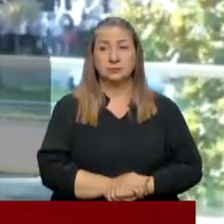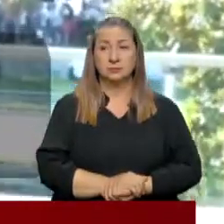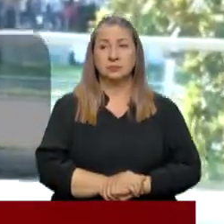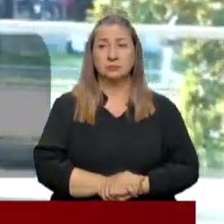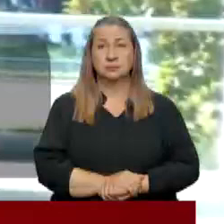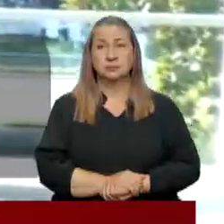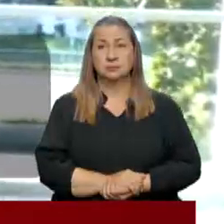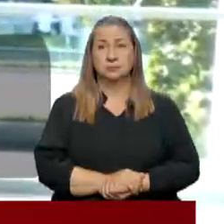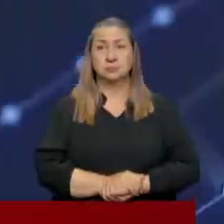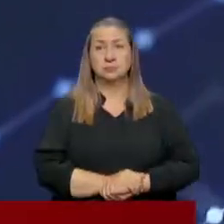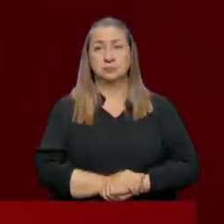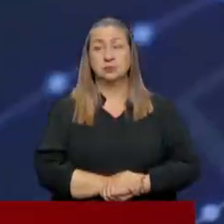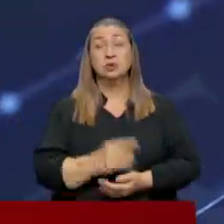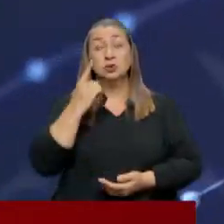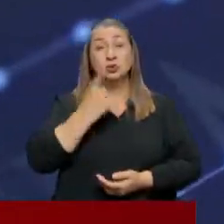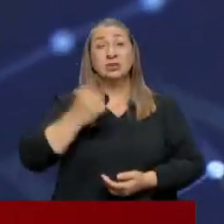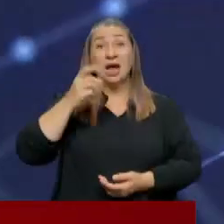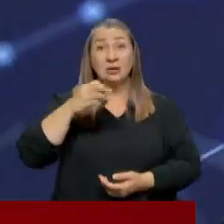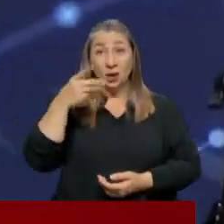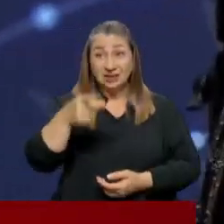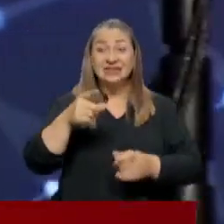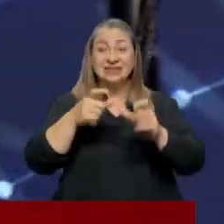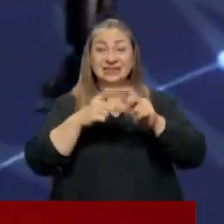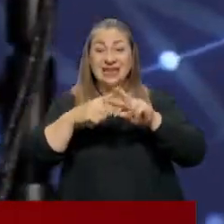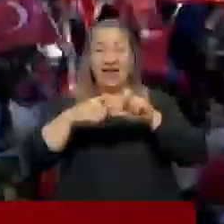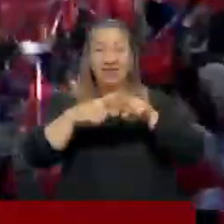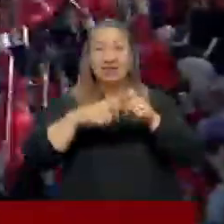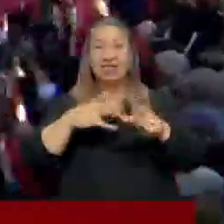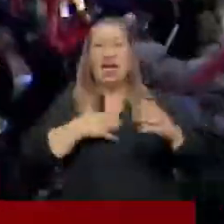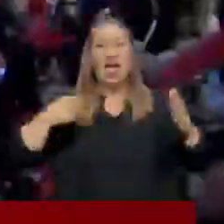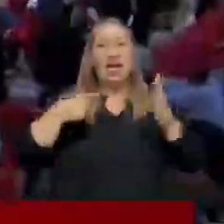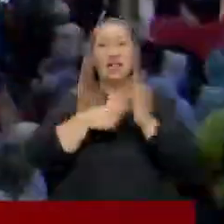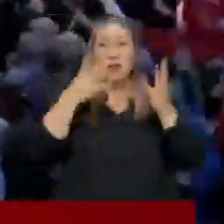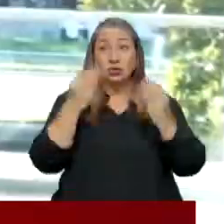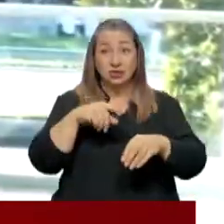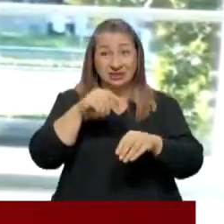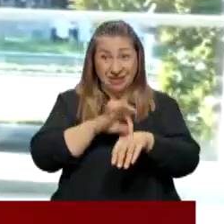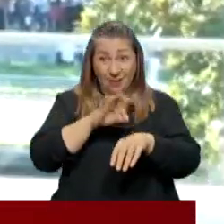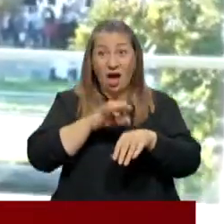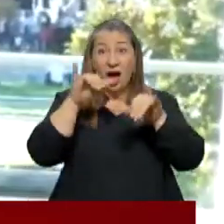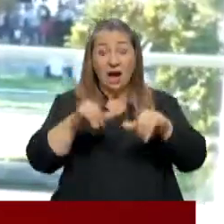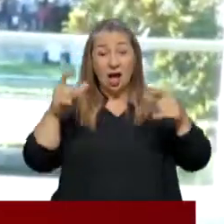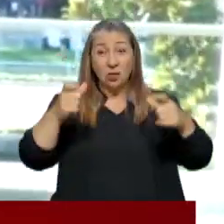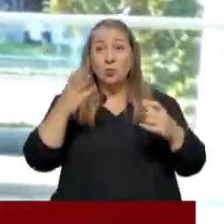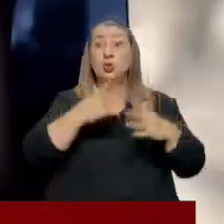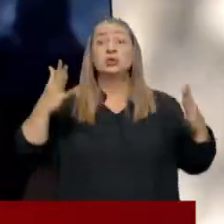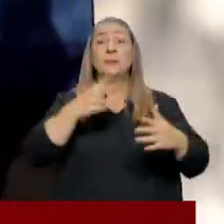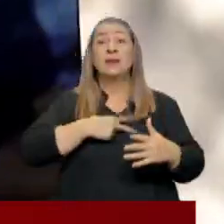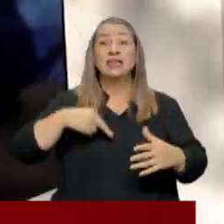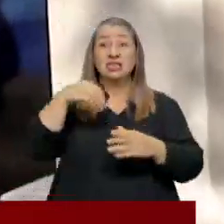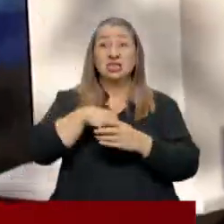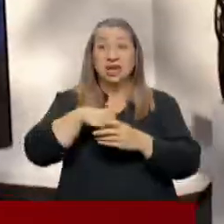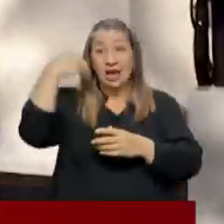sağladığı birkaç farklı Cumhurbaşkanı Erdoğan'ın saraçhane'de kendisine Hedef aldığı dakikalarda aynı alanda bulunan Büyükşehir